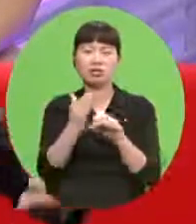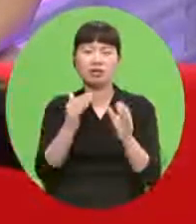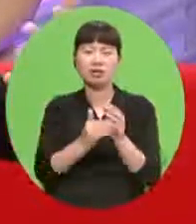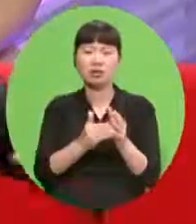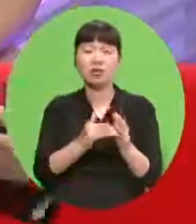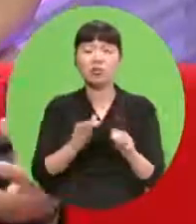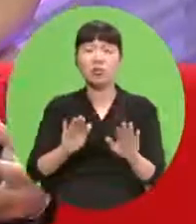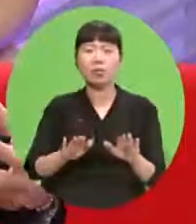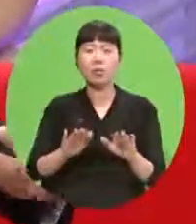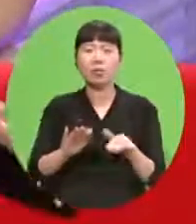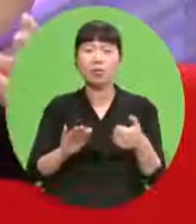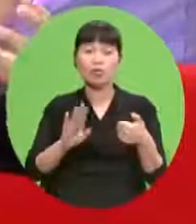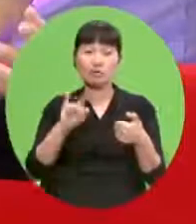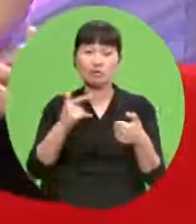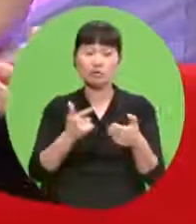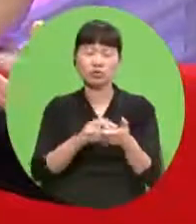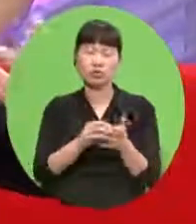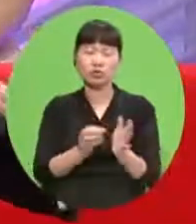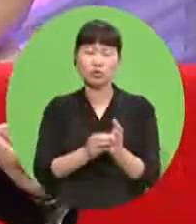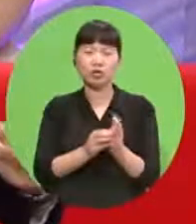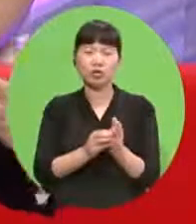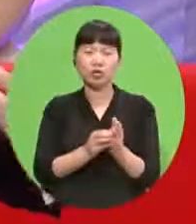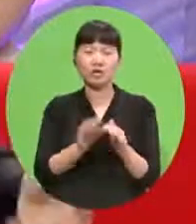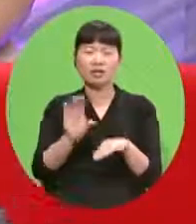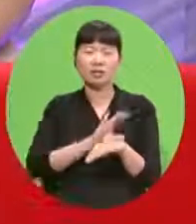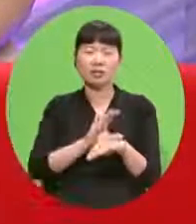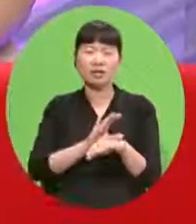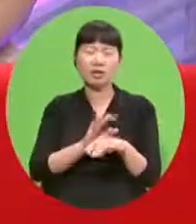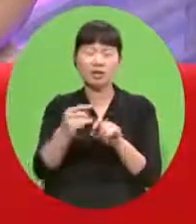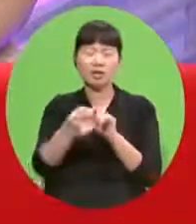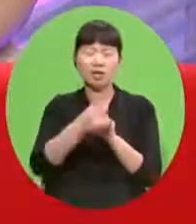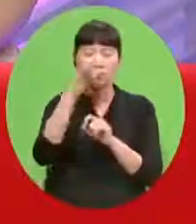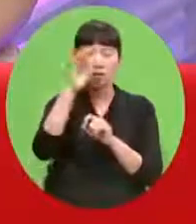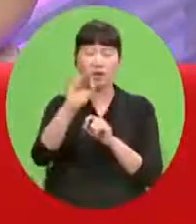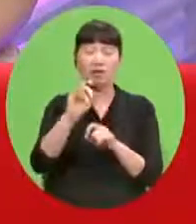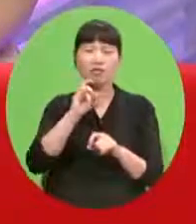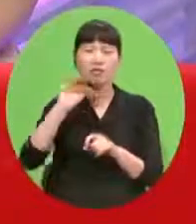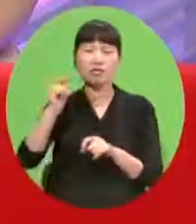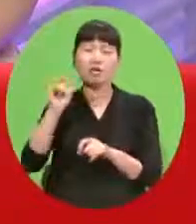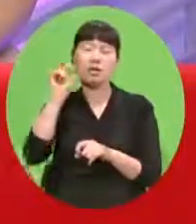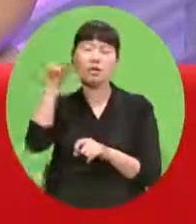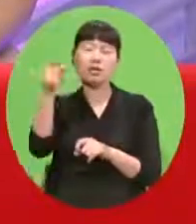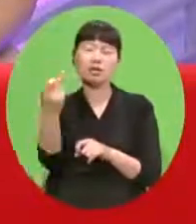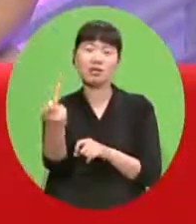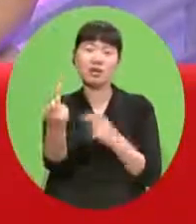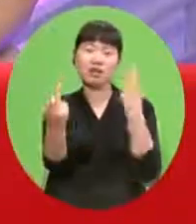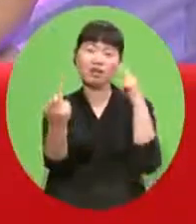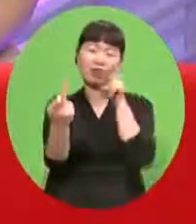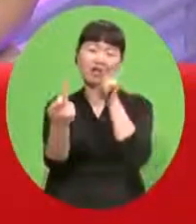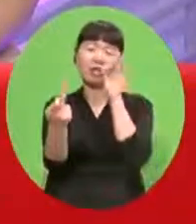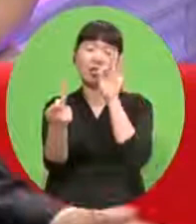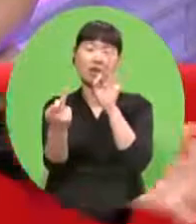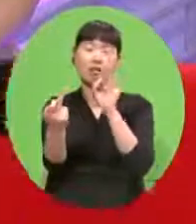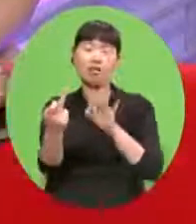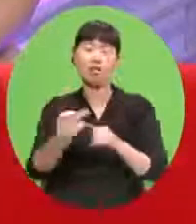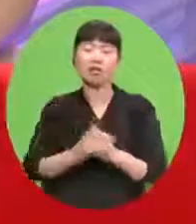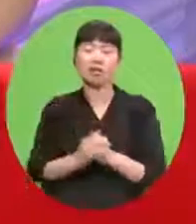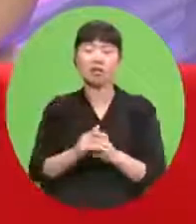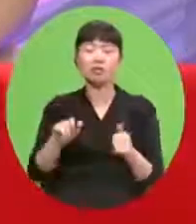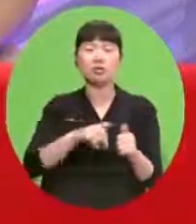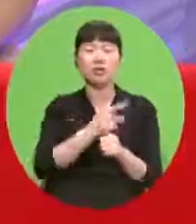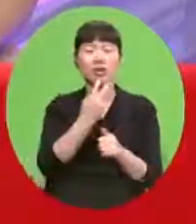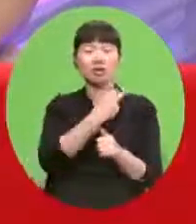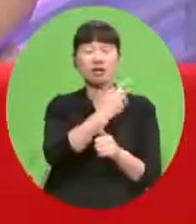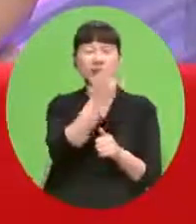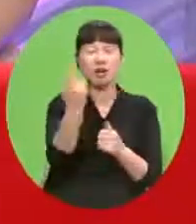하여튼 50분 정도 컴퓨터나 가까운 걸 보면 10분은 먼 산을 본다든지 네. 뭐 주변에 먼